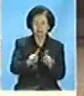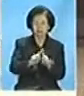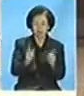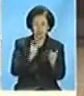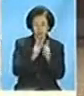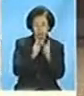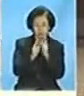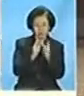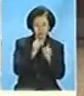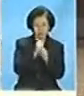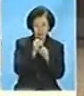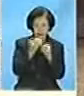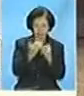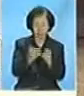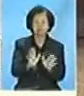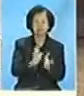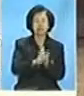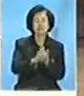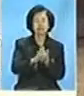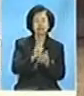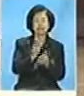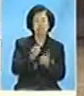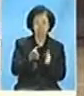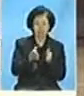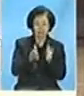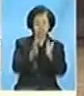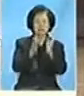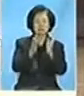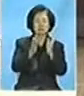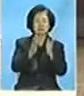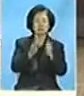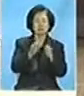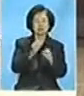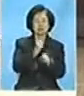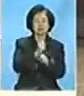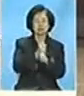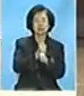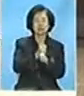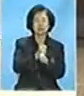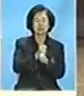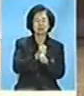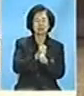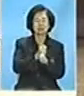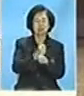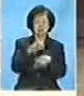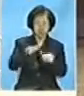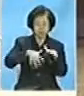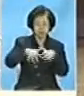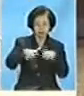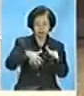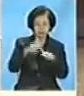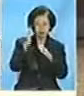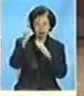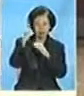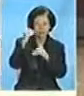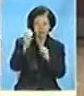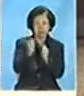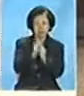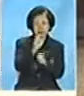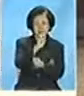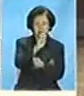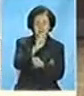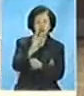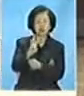ได้ข้อสรุปอย่างไรนะครับก็เป็นในทางนั้นจะทำให้นะครับประชาชนคาดหวังกับวุฒิสภา